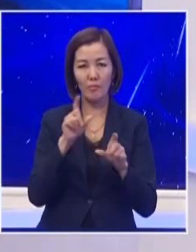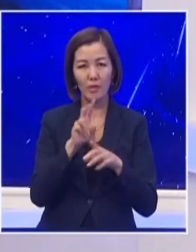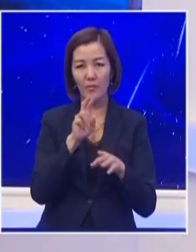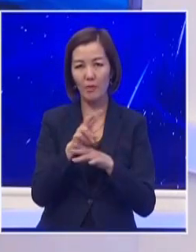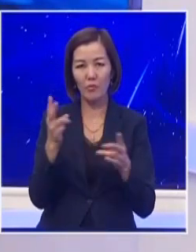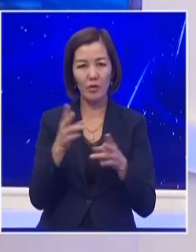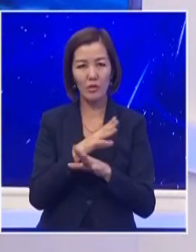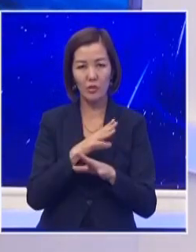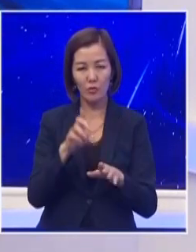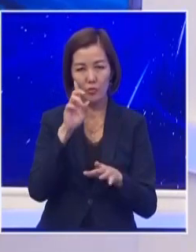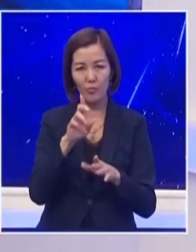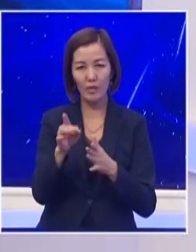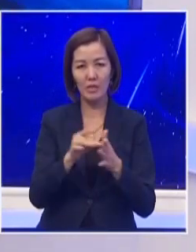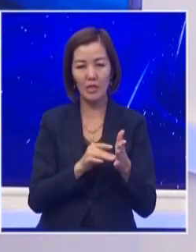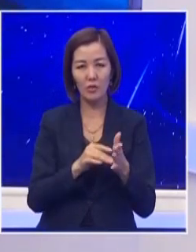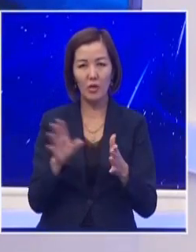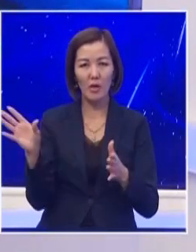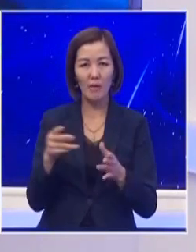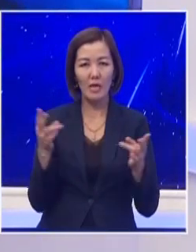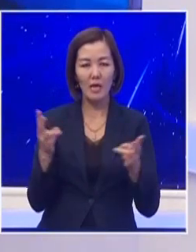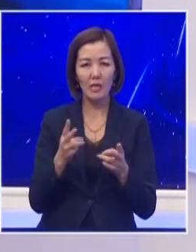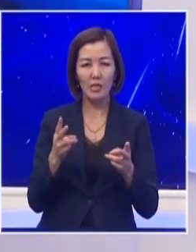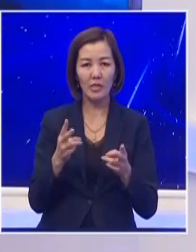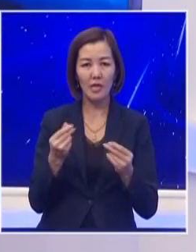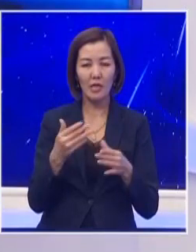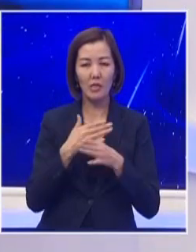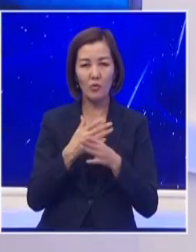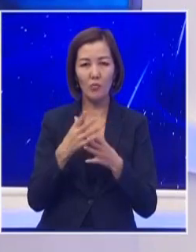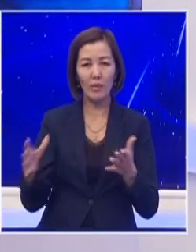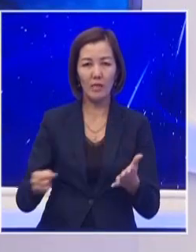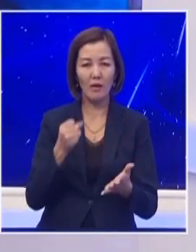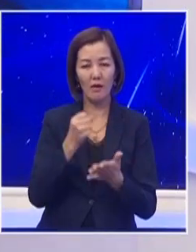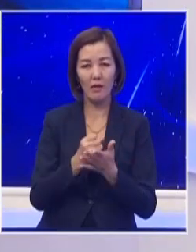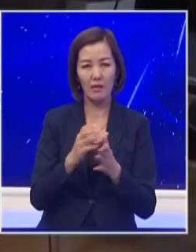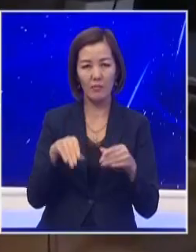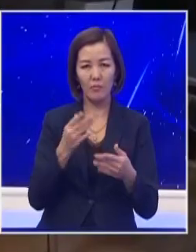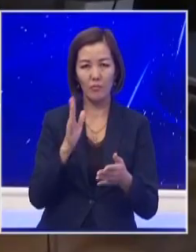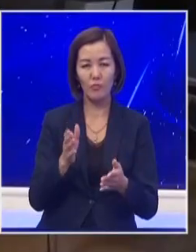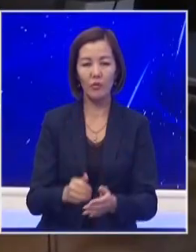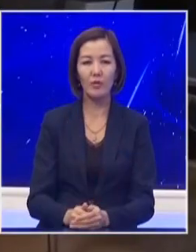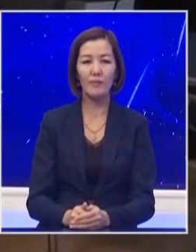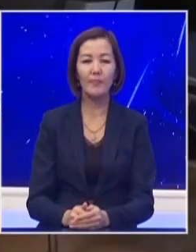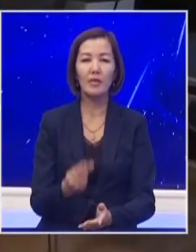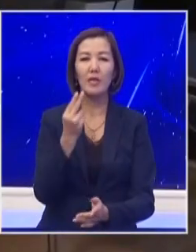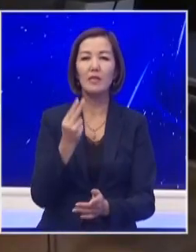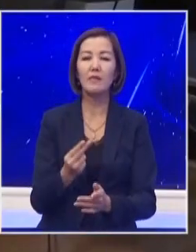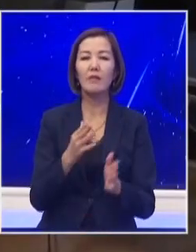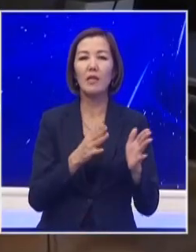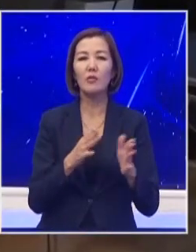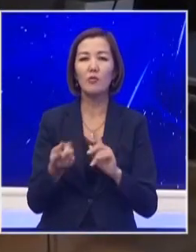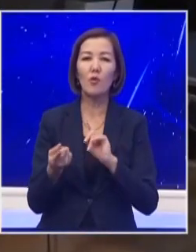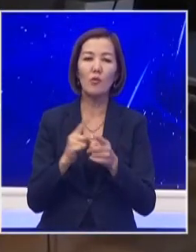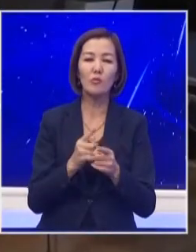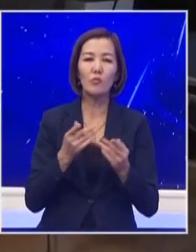мекемелерге барудың қажеті жоқ. Үкімет автоматты түрде барлық тиісті қаржылай көмек тағайындайды. Цифрландыру жүйесіне көшу